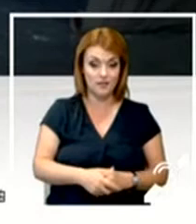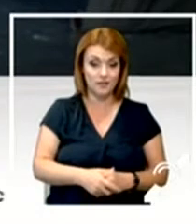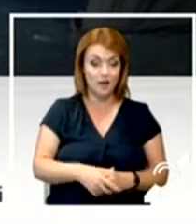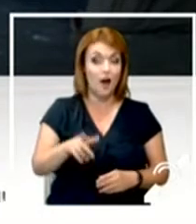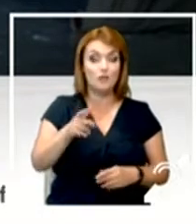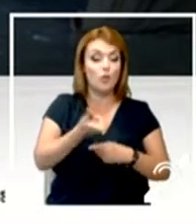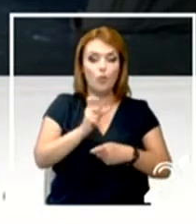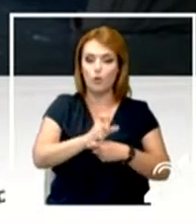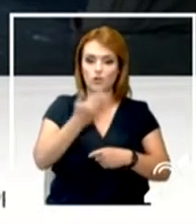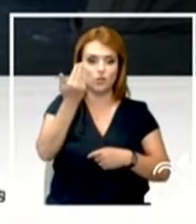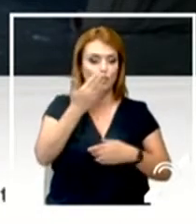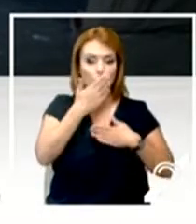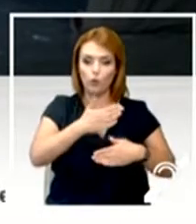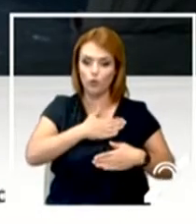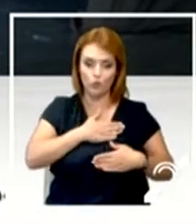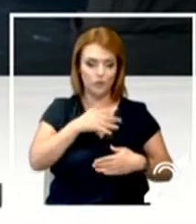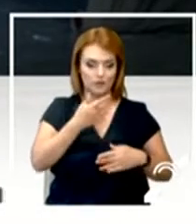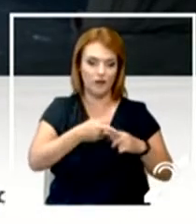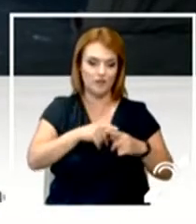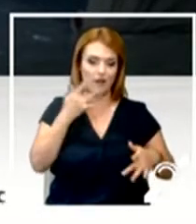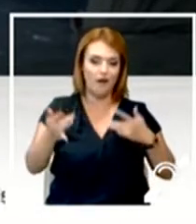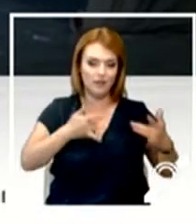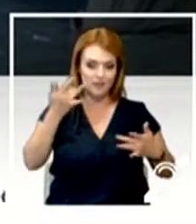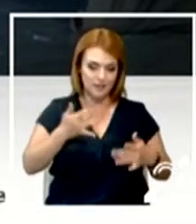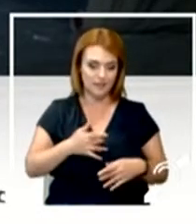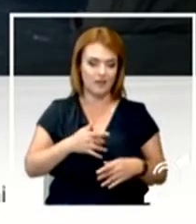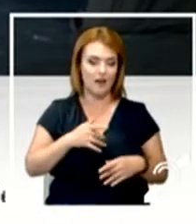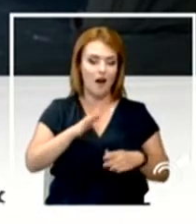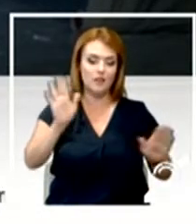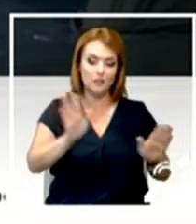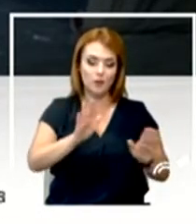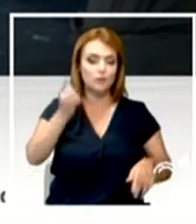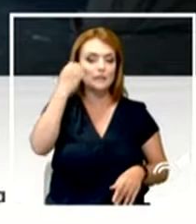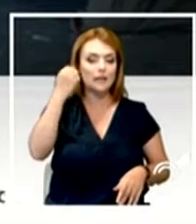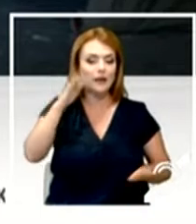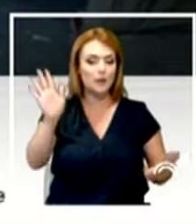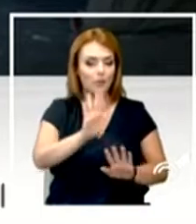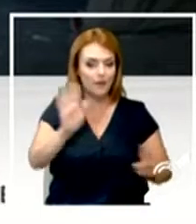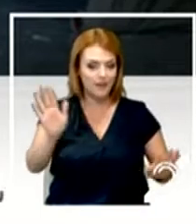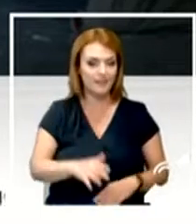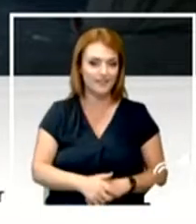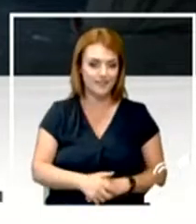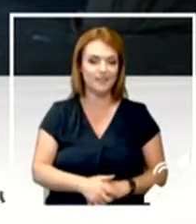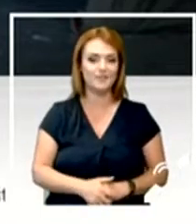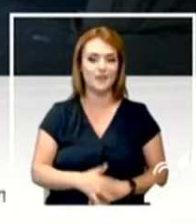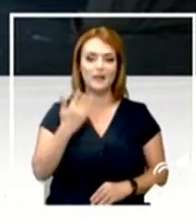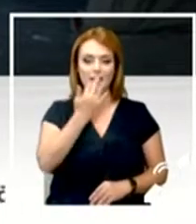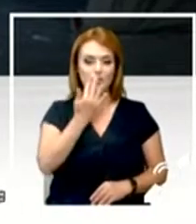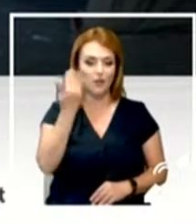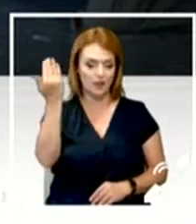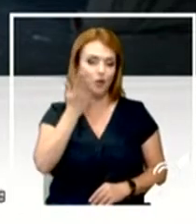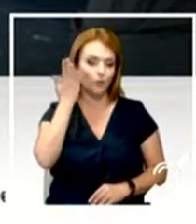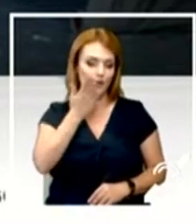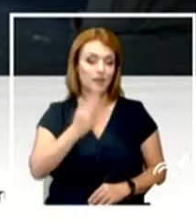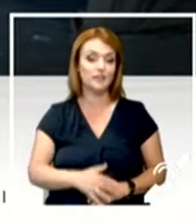apreciate artiste de muzică populară din această galerie a purtătorilor de muzică populară românească. Cu o carieră impresionantă, Mioara Velicu